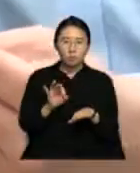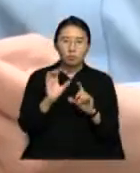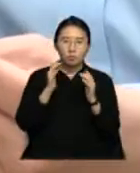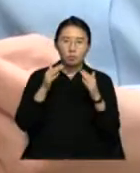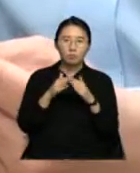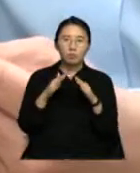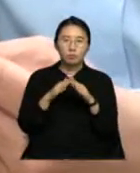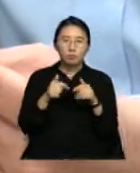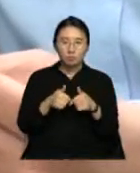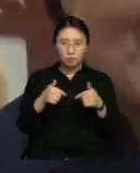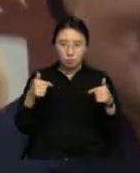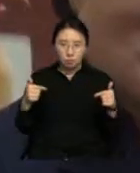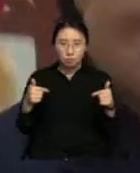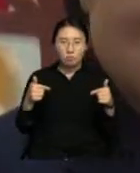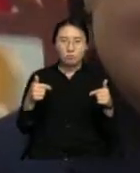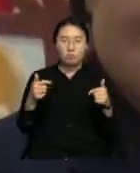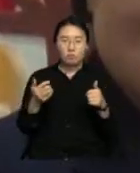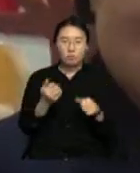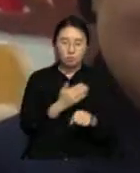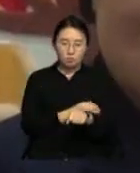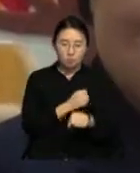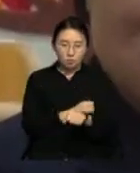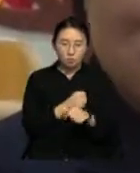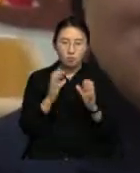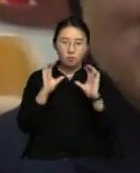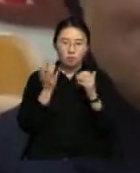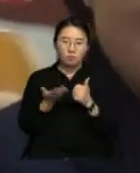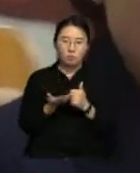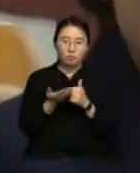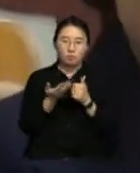어린이집 확충 등은 물론 근로와 육아에 대한 인식 개선